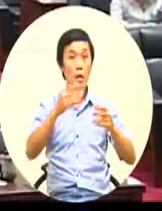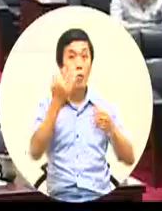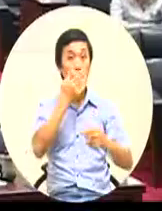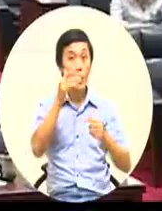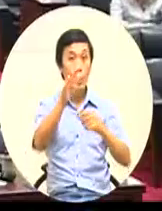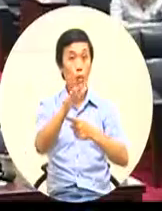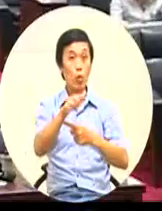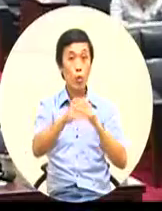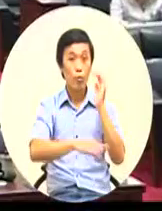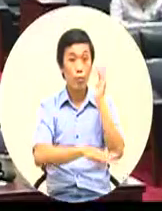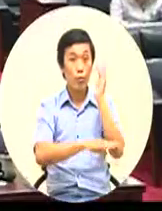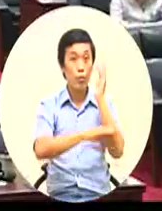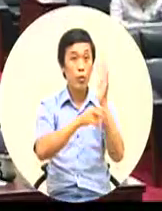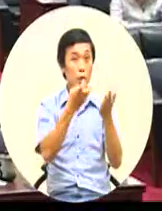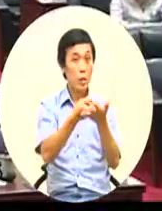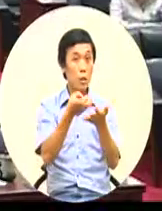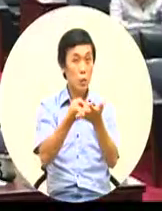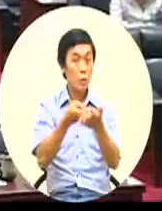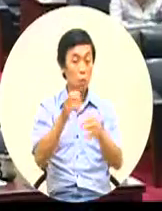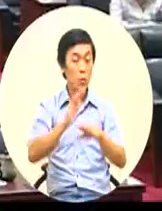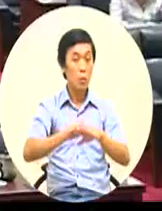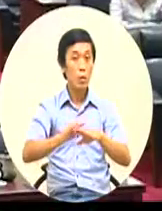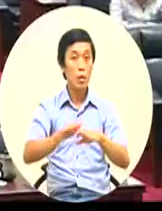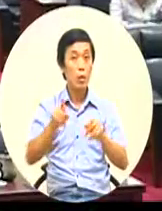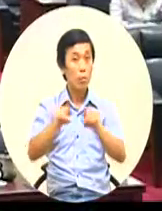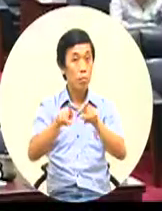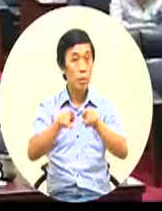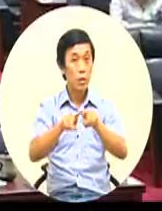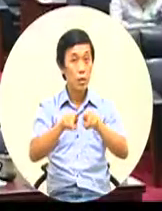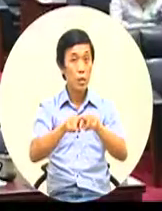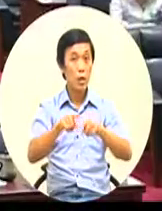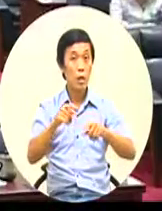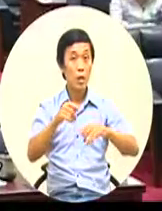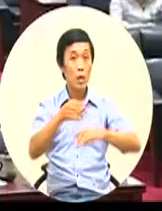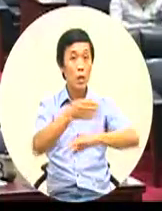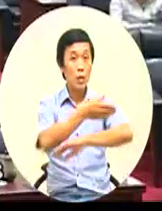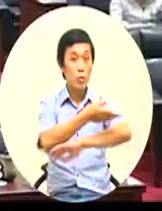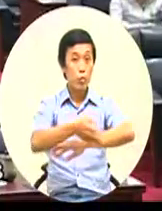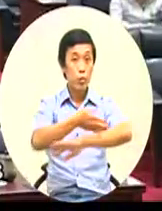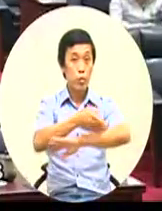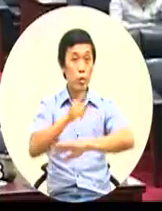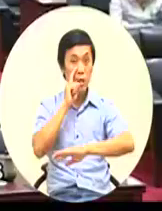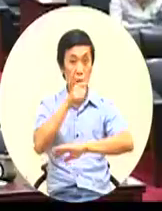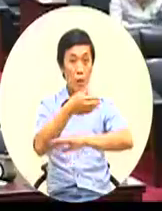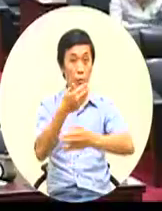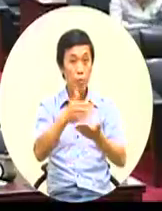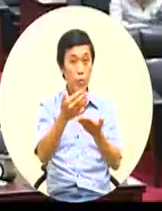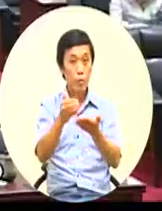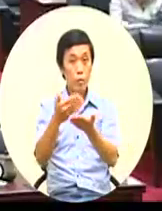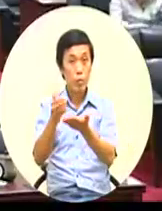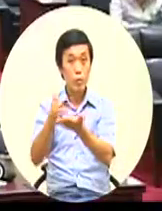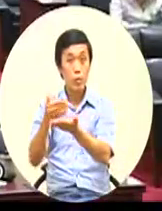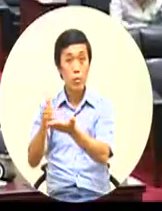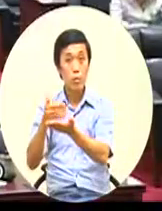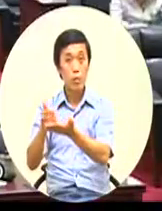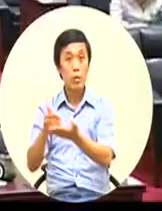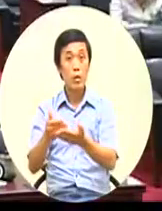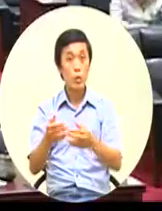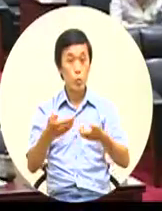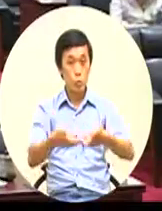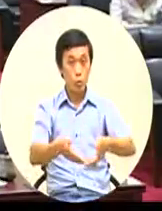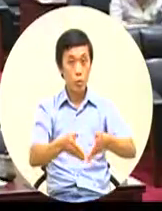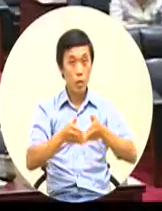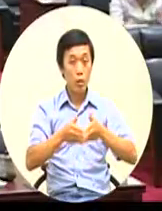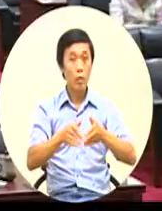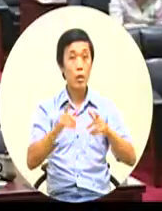很久，所以。平常疏浚的问题非常重要，横沟一定要赶快去疏浚。泰安